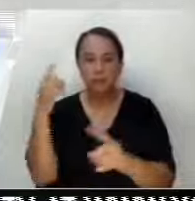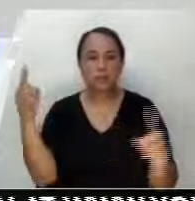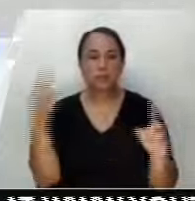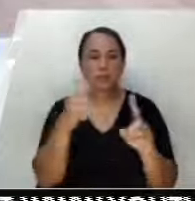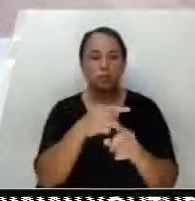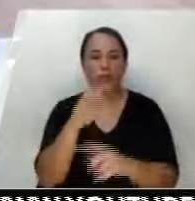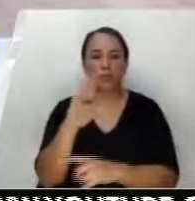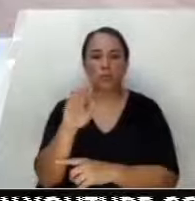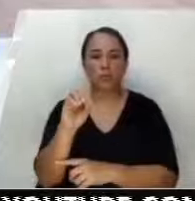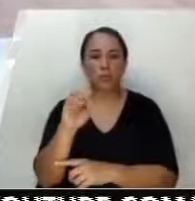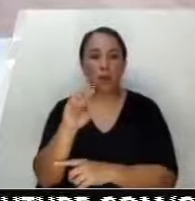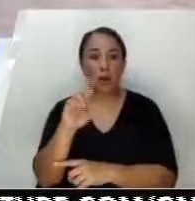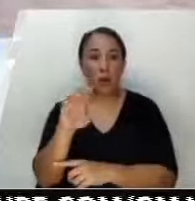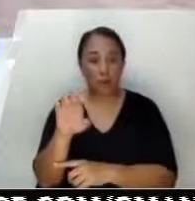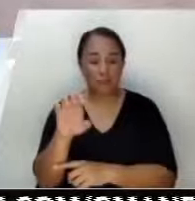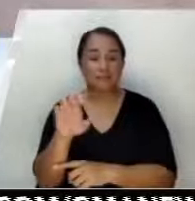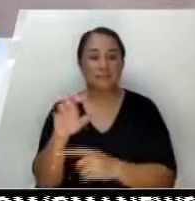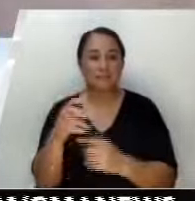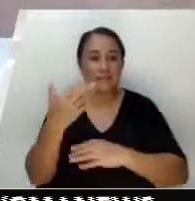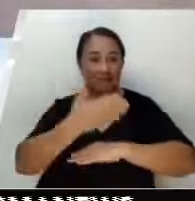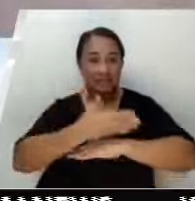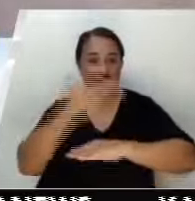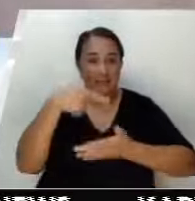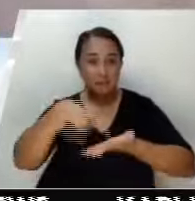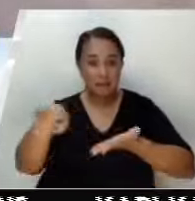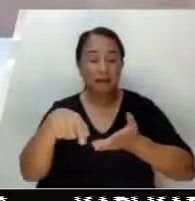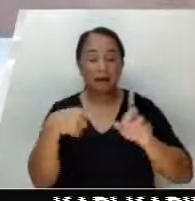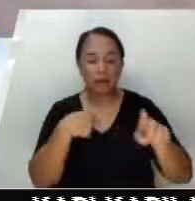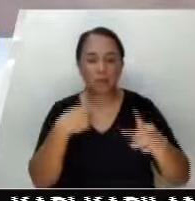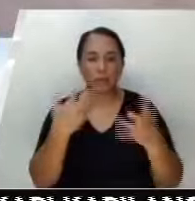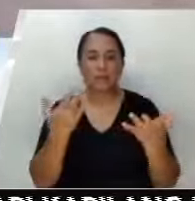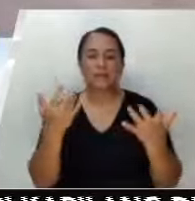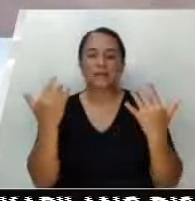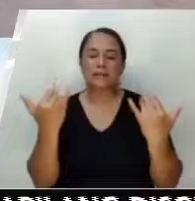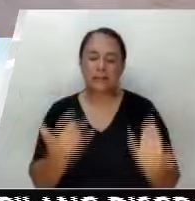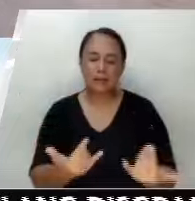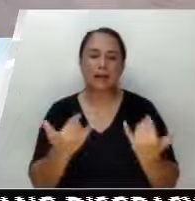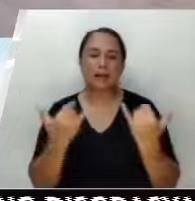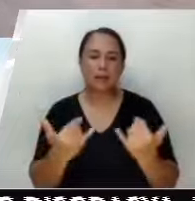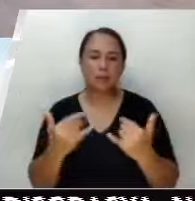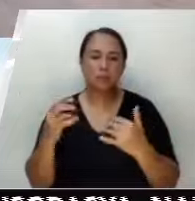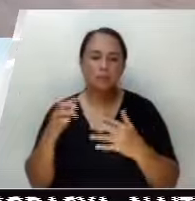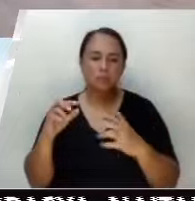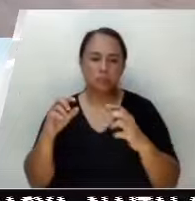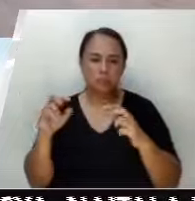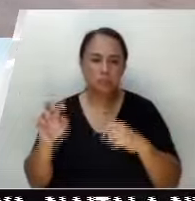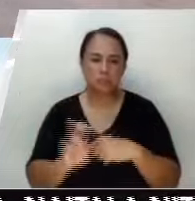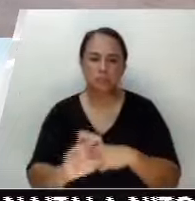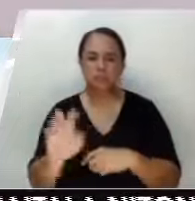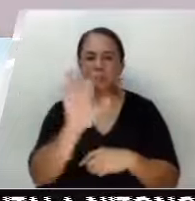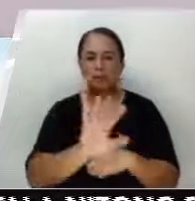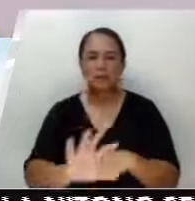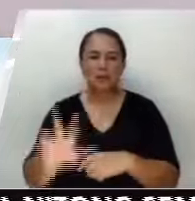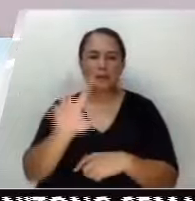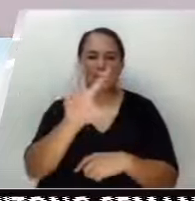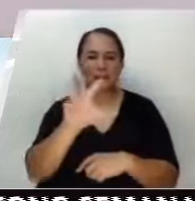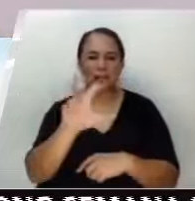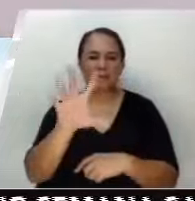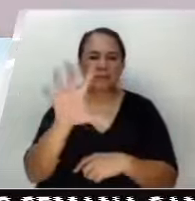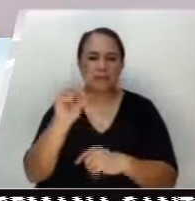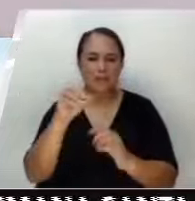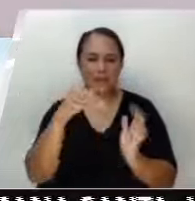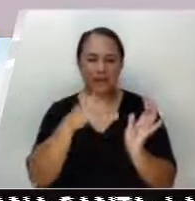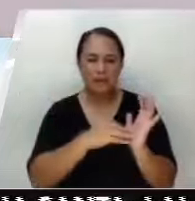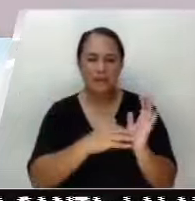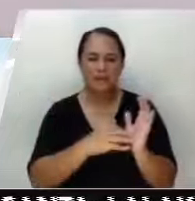Toll Plaza. Ayon sa NLEX, ngayong biyahe na naman, posibleng pumalo ng hanggang 350,000 na mga motorista